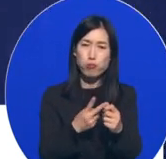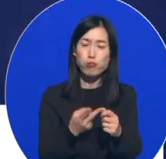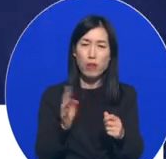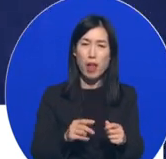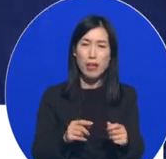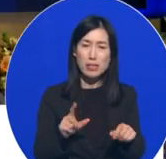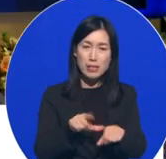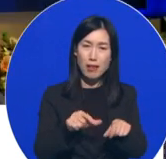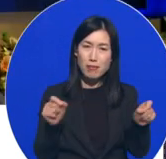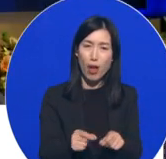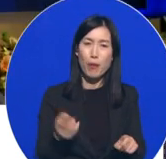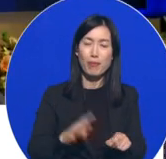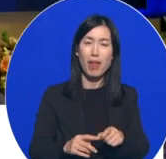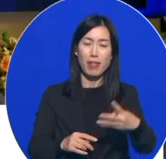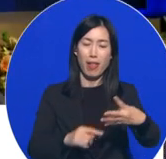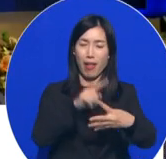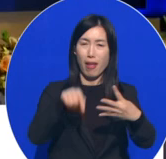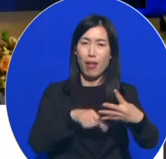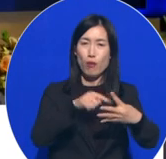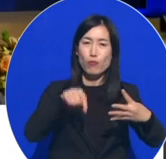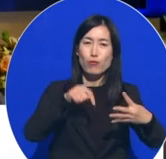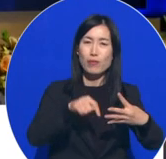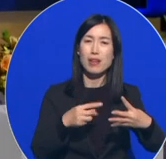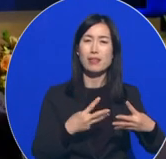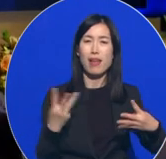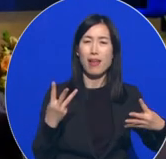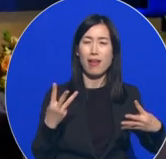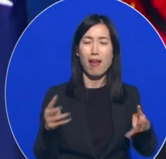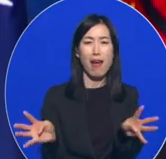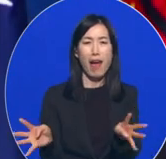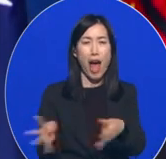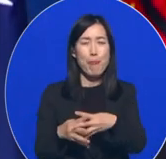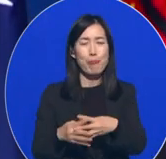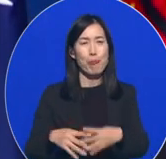개 분야에서 합의를 이룬 점을 높게 평가했습니다